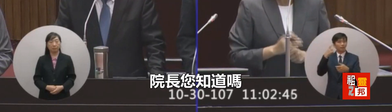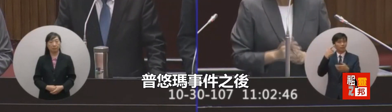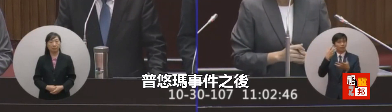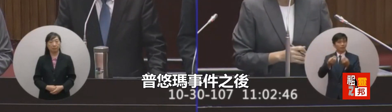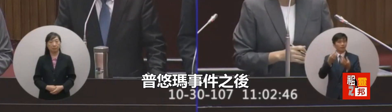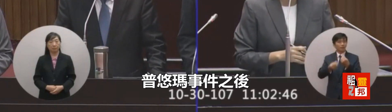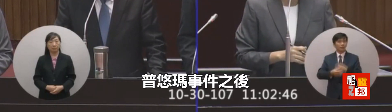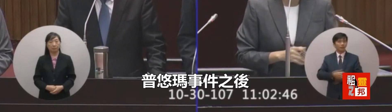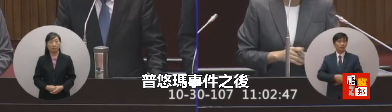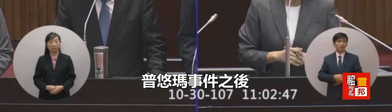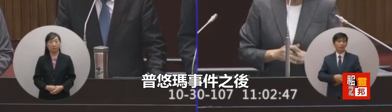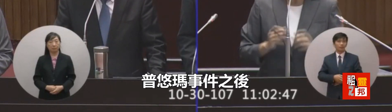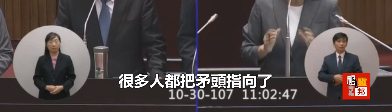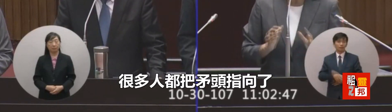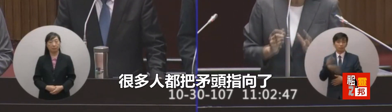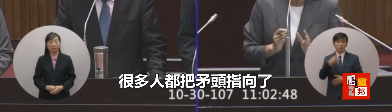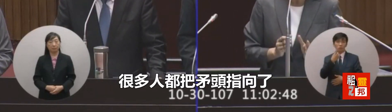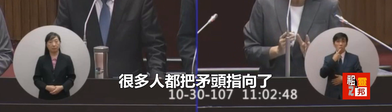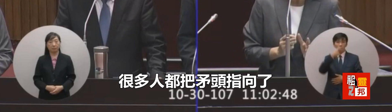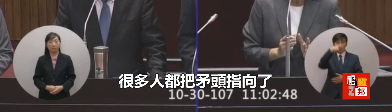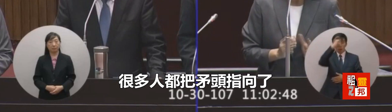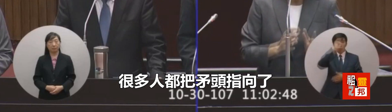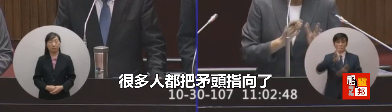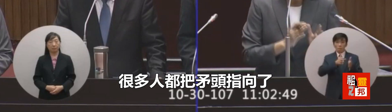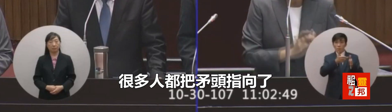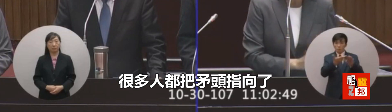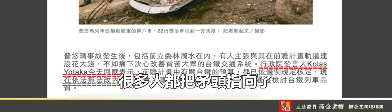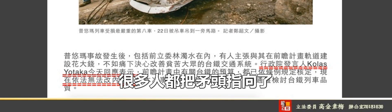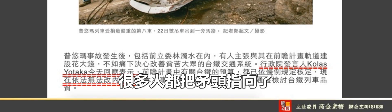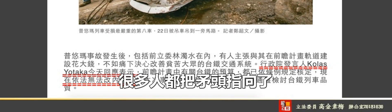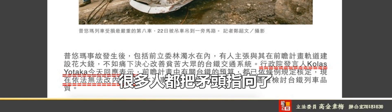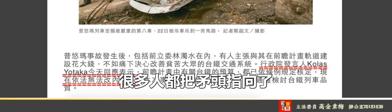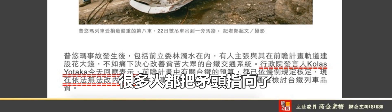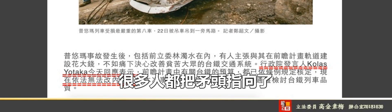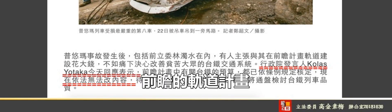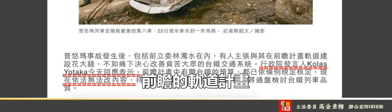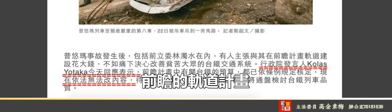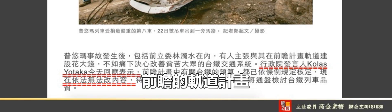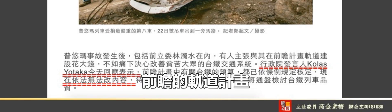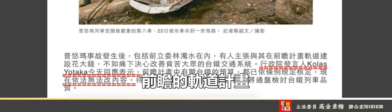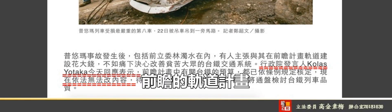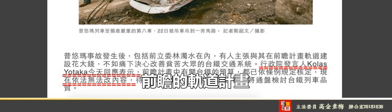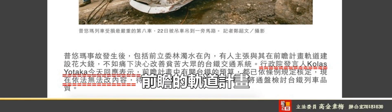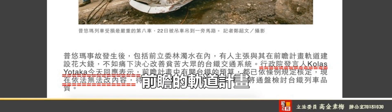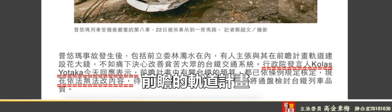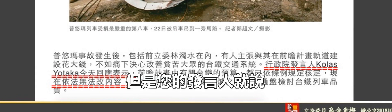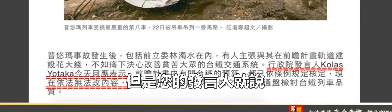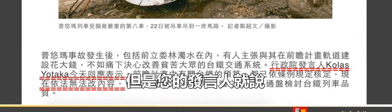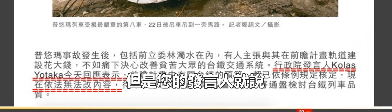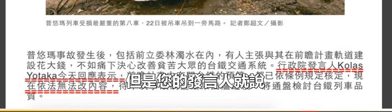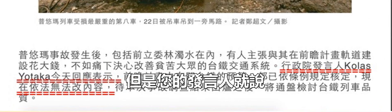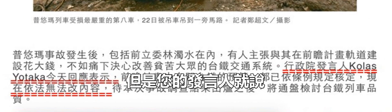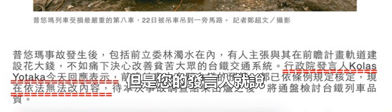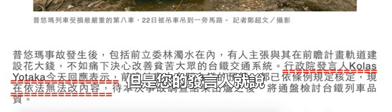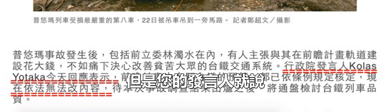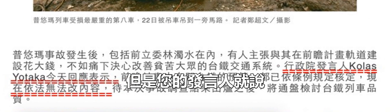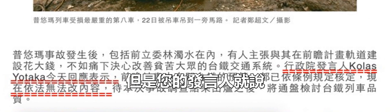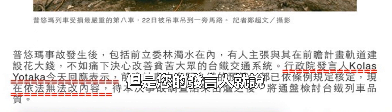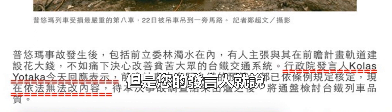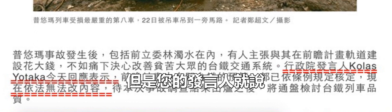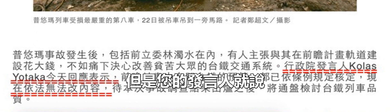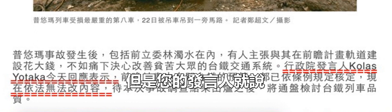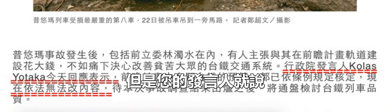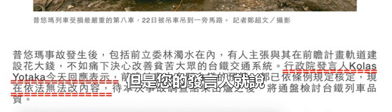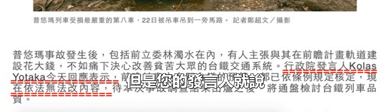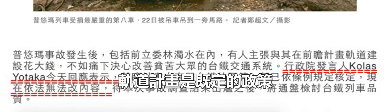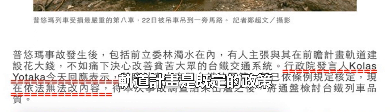道吗，普悠玛事件之后呢，很多人都把矛头指向了前瞻的轨道计划，但是您的发言